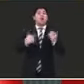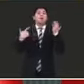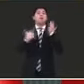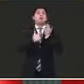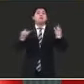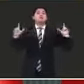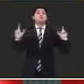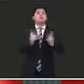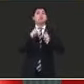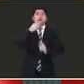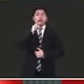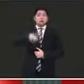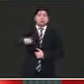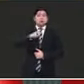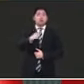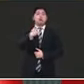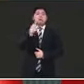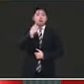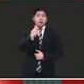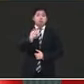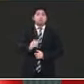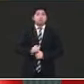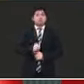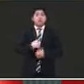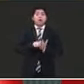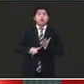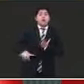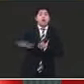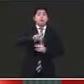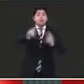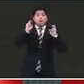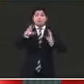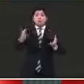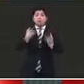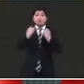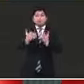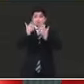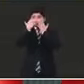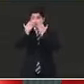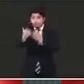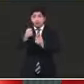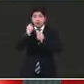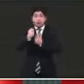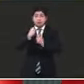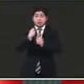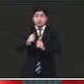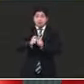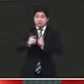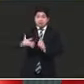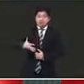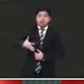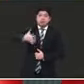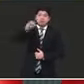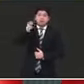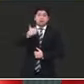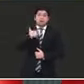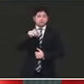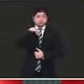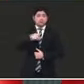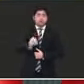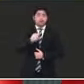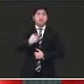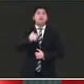gençliğiyle maddi ve manevi her alanda kendini en iyi şekilde yetiştirme iradesine sahip